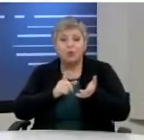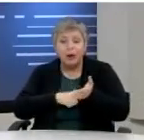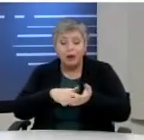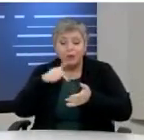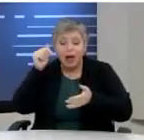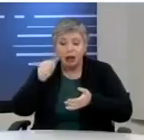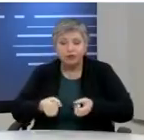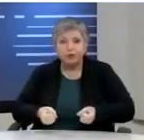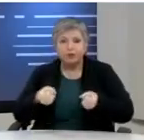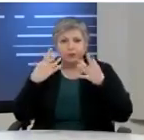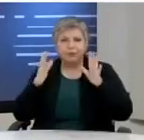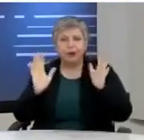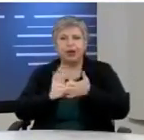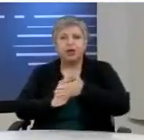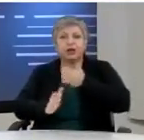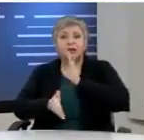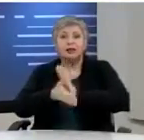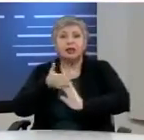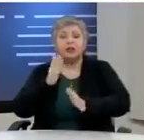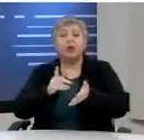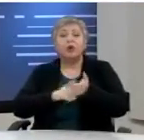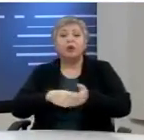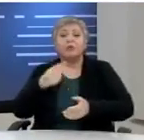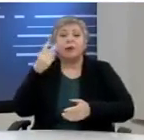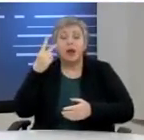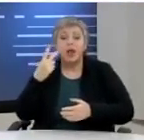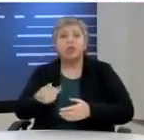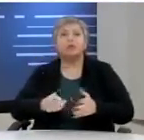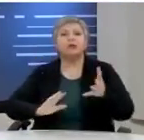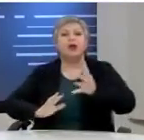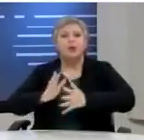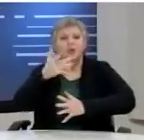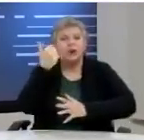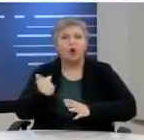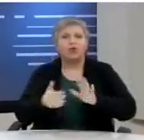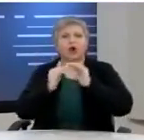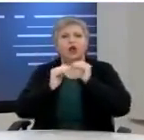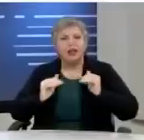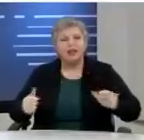εθνικισμών και να δούμε το μέλλον της ευημερίας, της ειρήνης, της προόδου, της συνεργασίας.